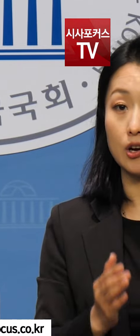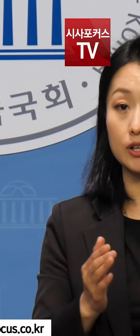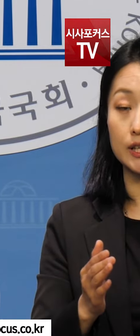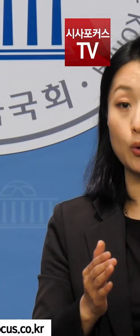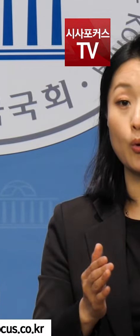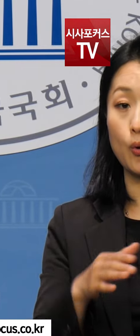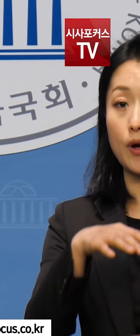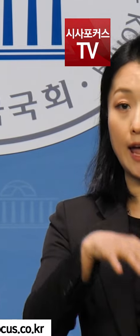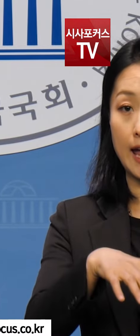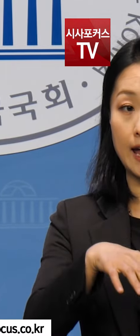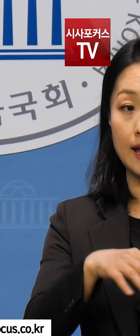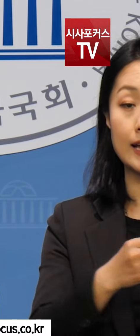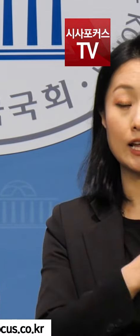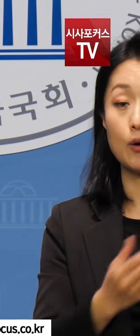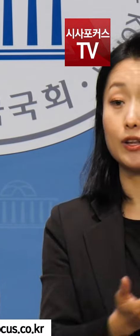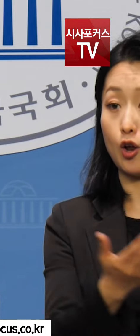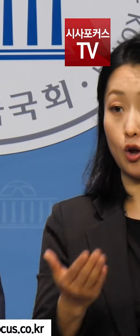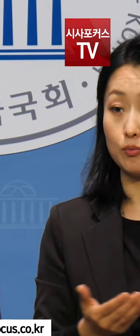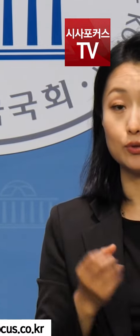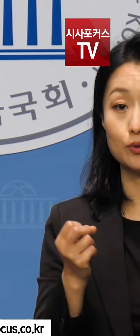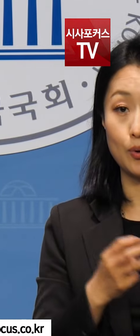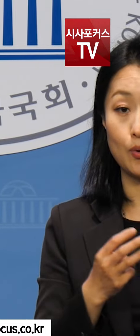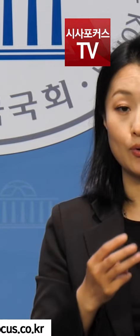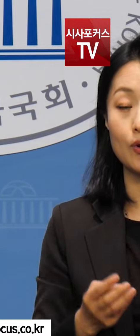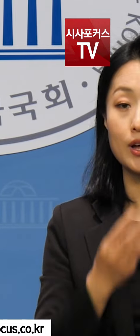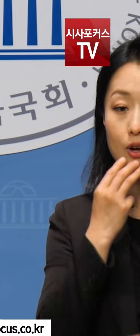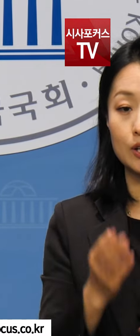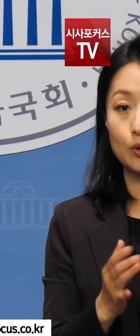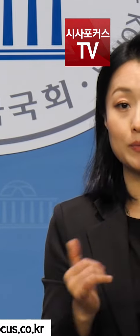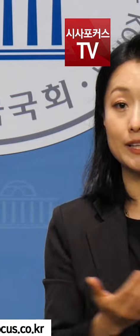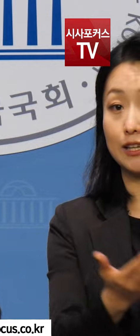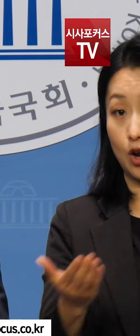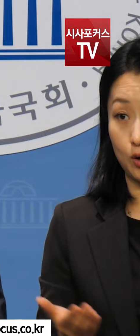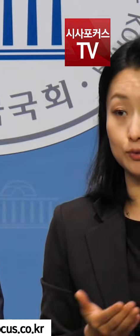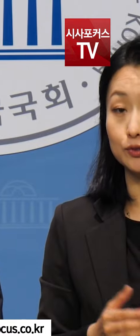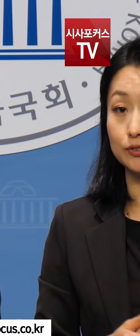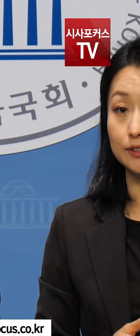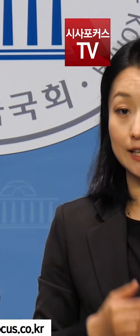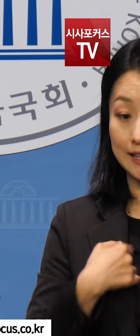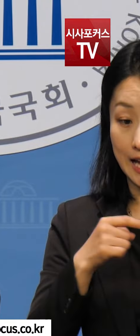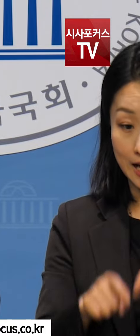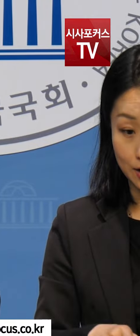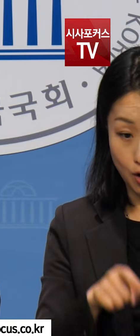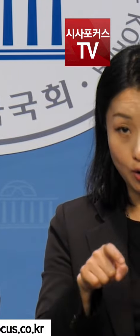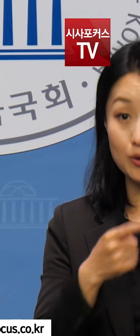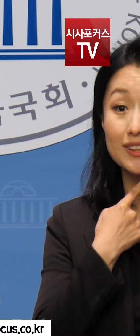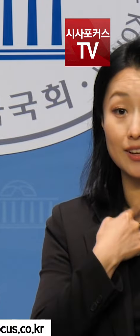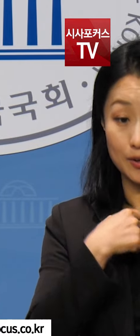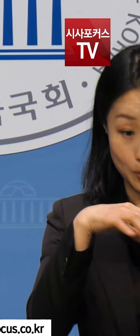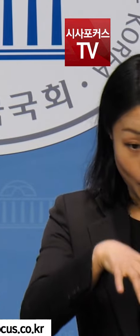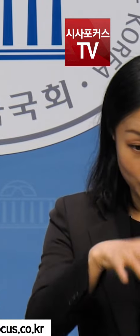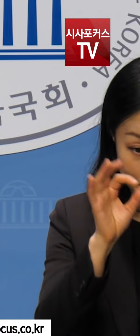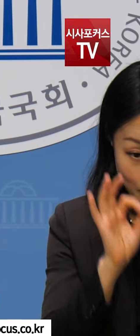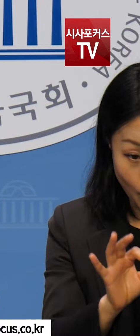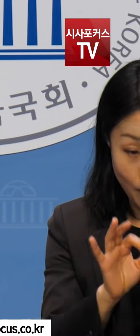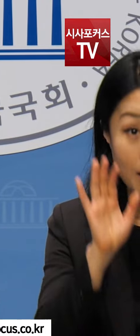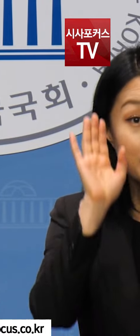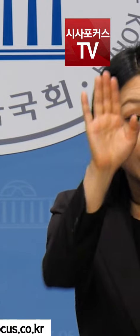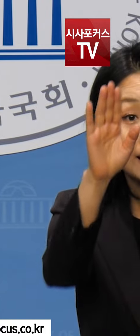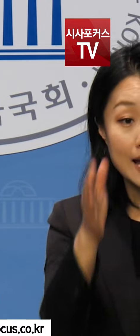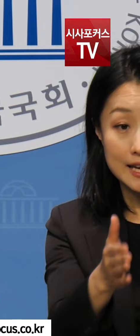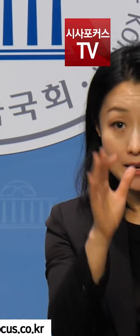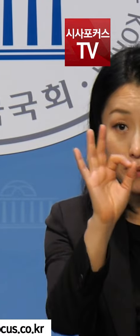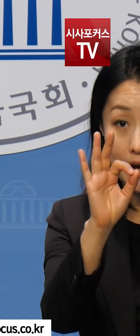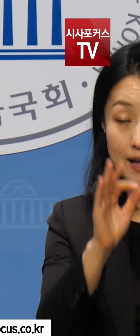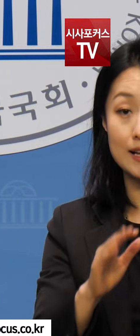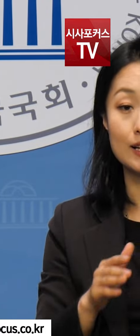경기도의 우리 당원 여러분, 그리고 경기도민 여러분, 걸어온 길을 보면 걸어갈 길이 보입니다. 저 강덕구